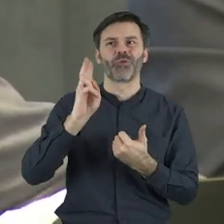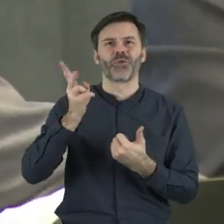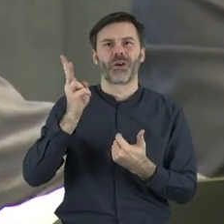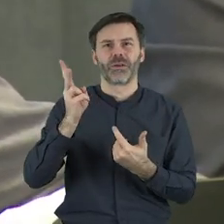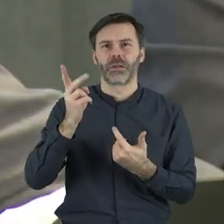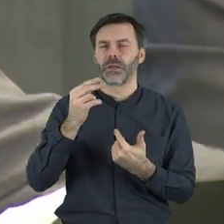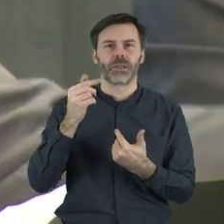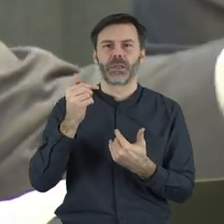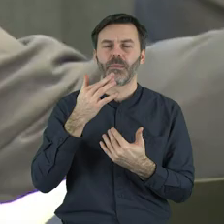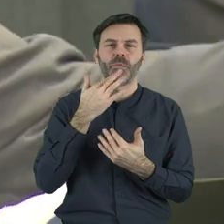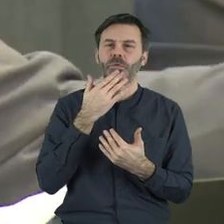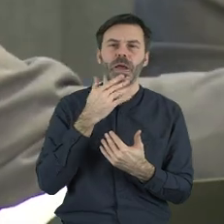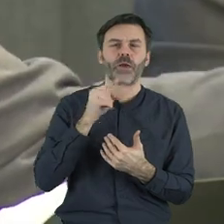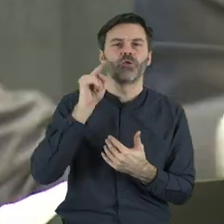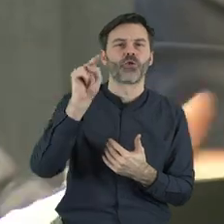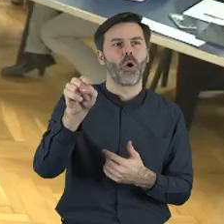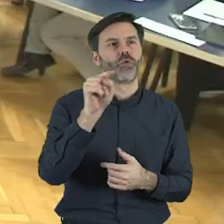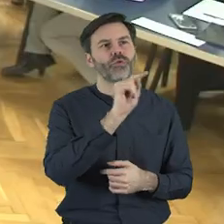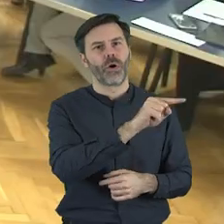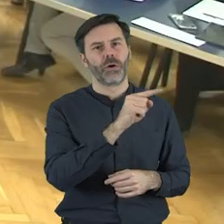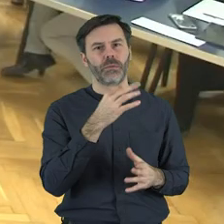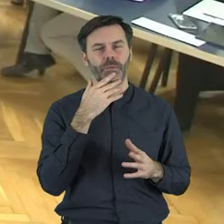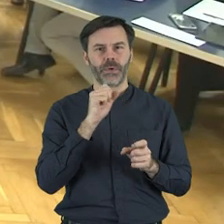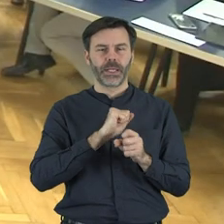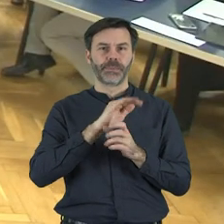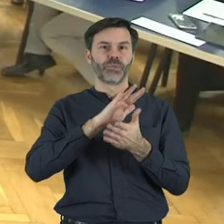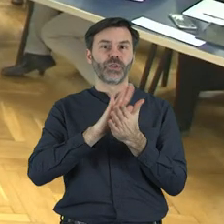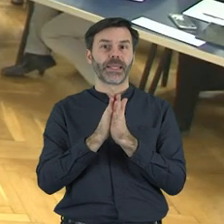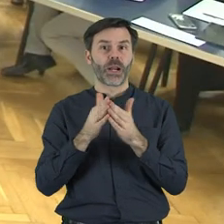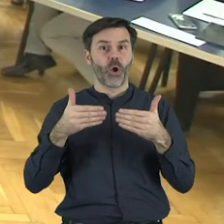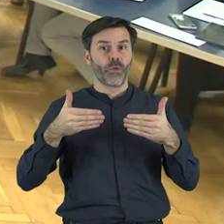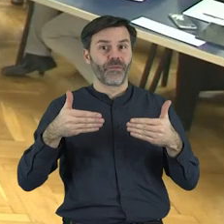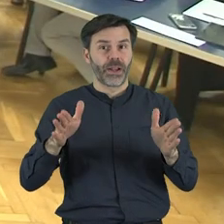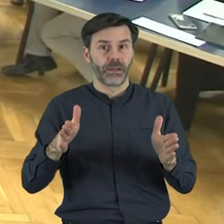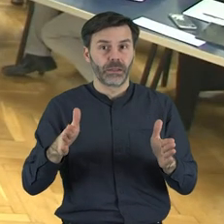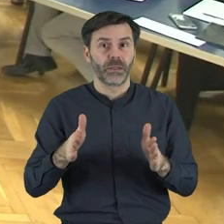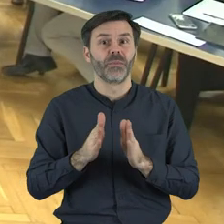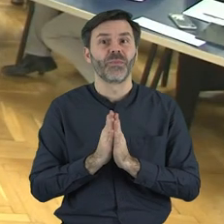otwarty. Ale apeluję do Państwa, włączcie się w to.